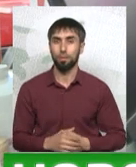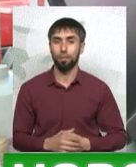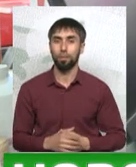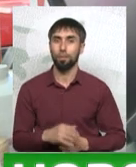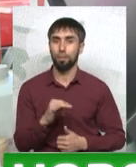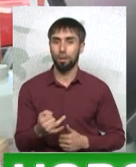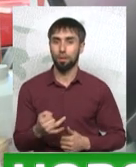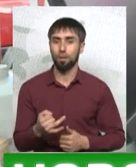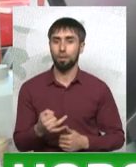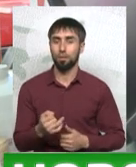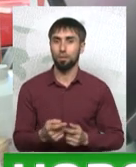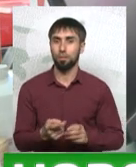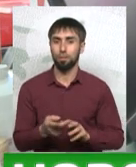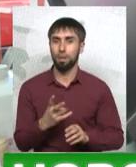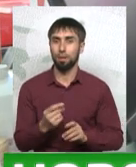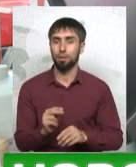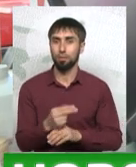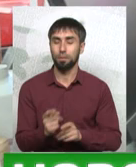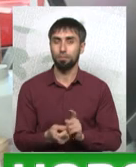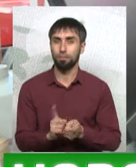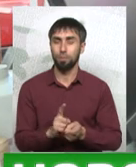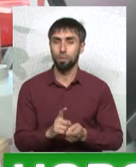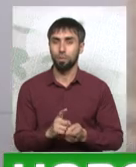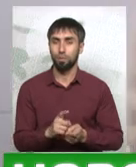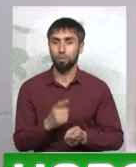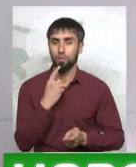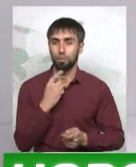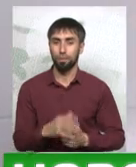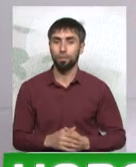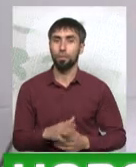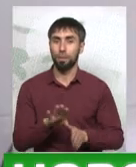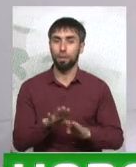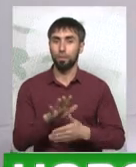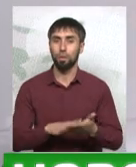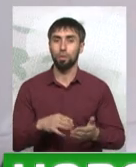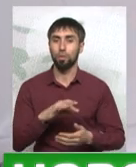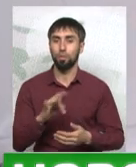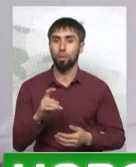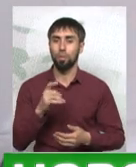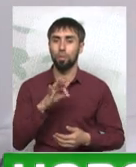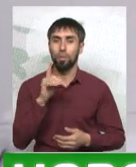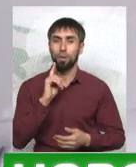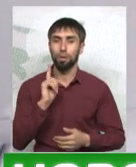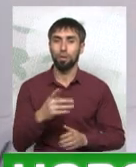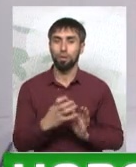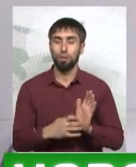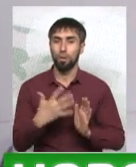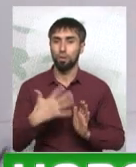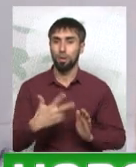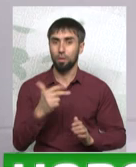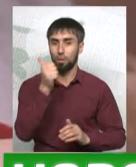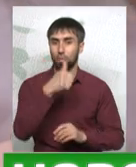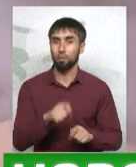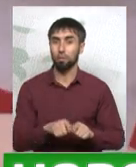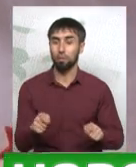и необратимые изменения чаще всего наблюдаются. Так продолжалось до тех пор, пока в 1953-м не